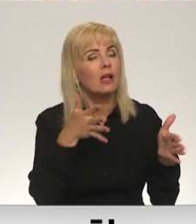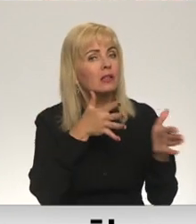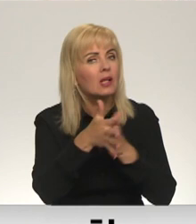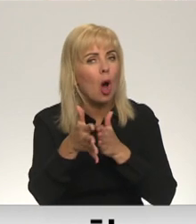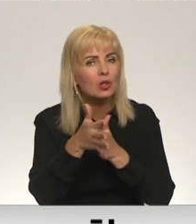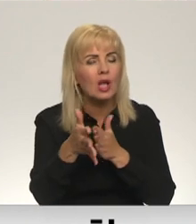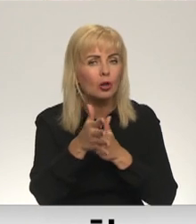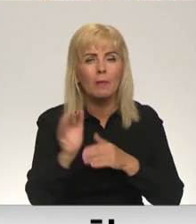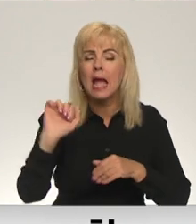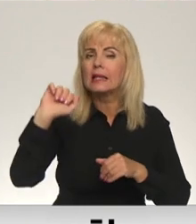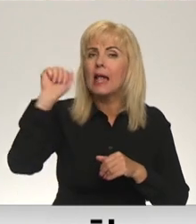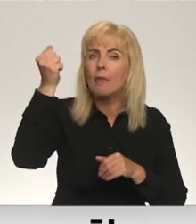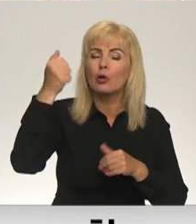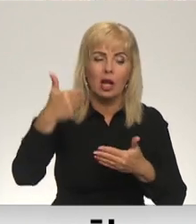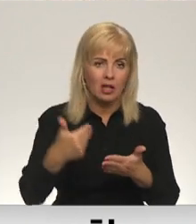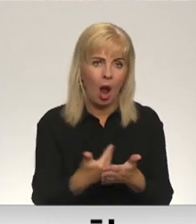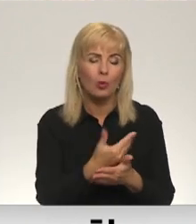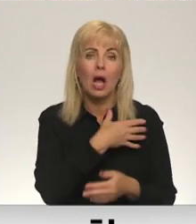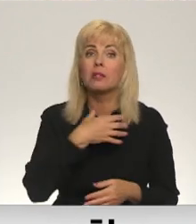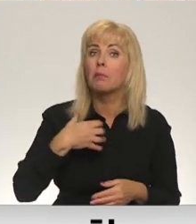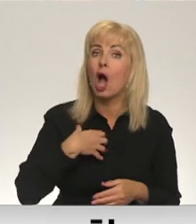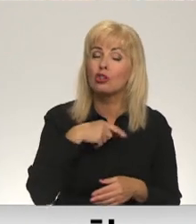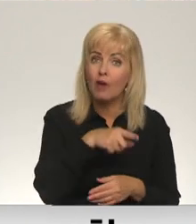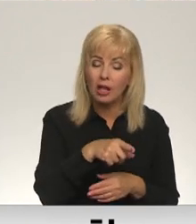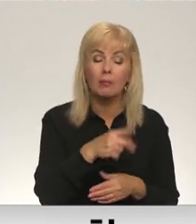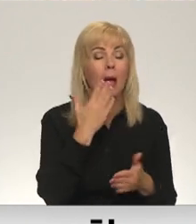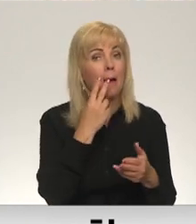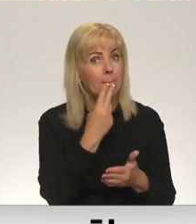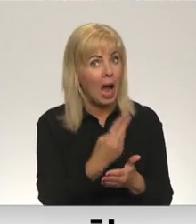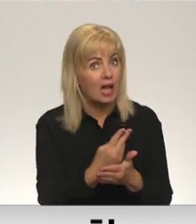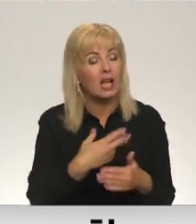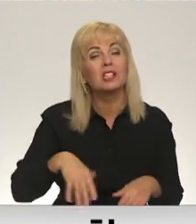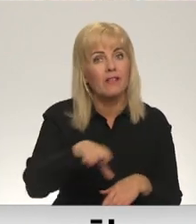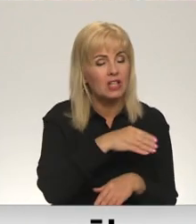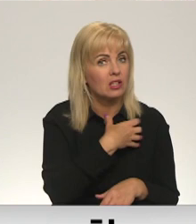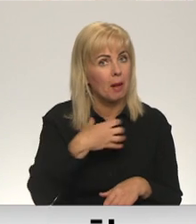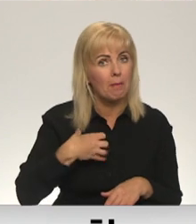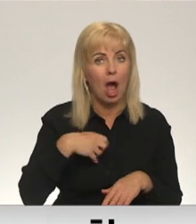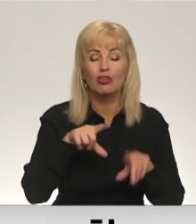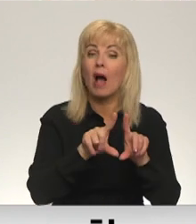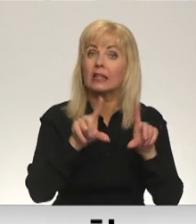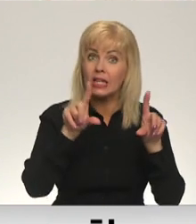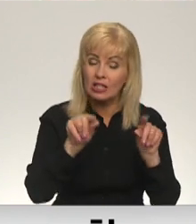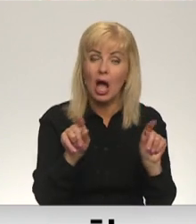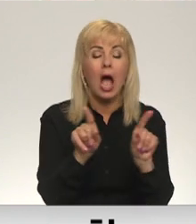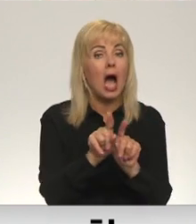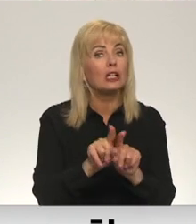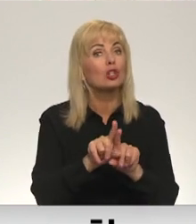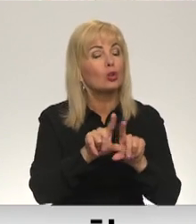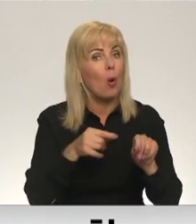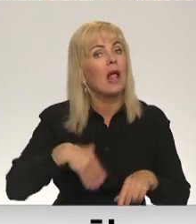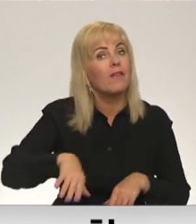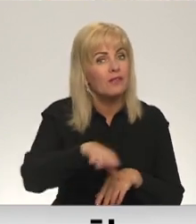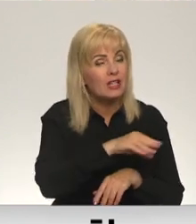un demokratizāciju jaunajās pašvaldībās. Tas arī parāds, ka visās pašvaldību iestādēs, tātad arī skolās,